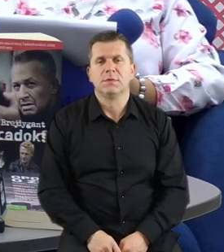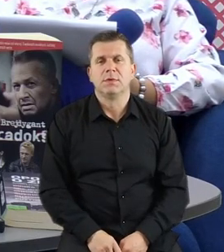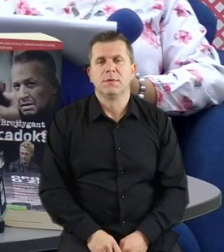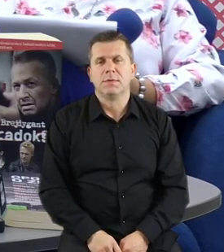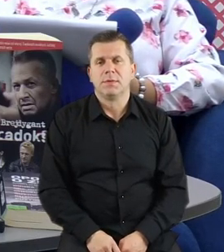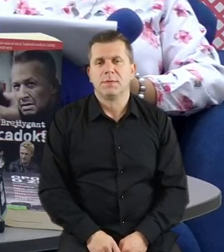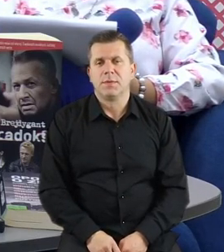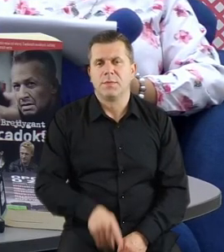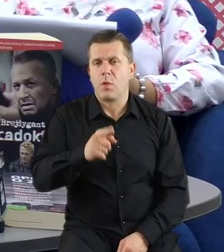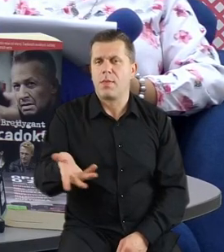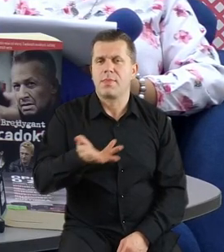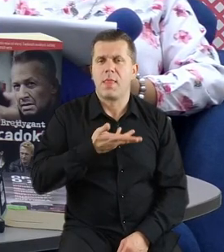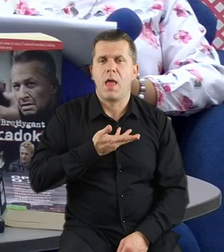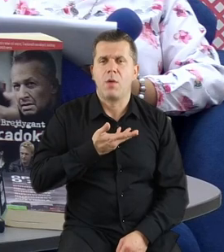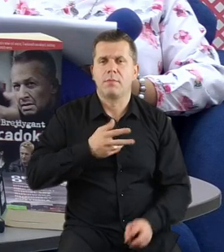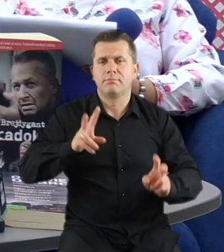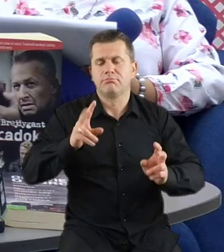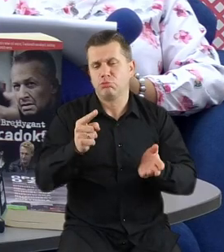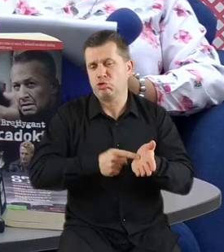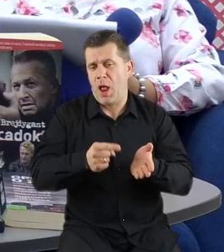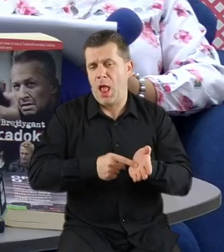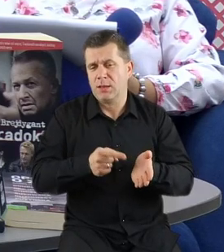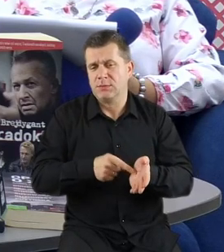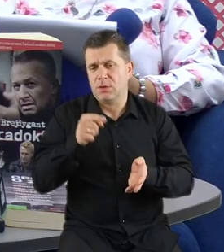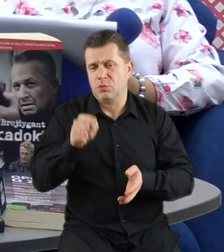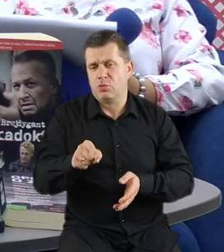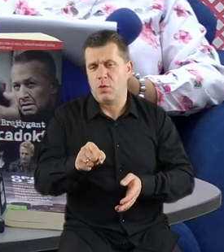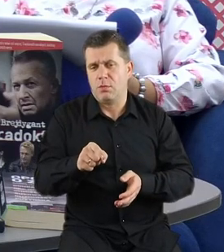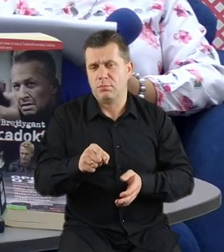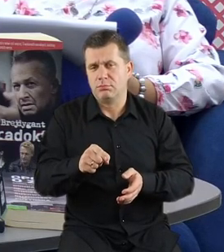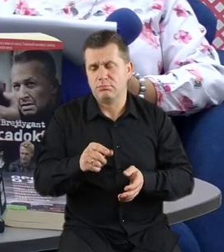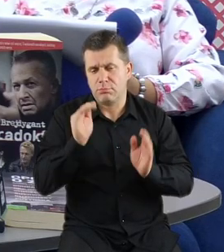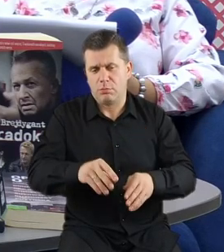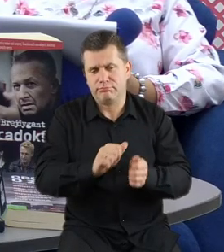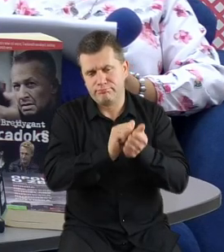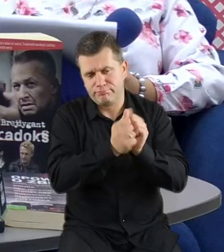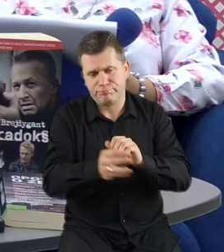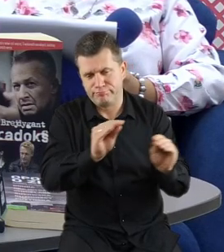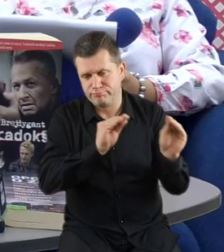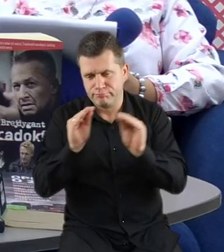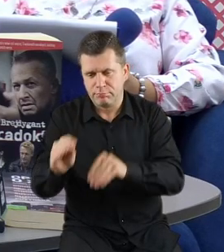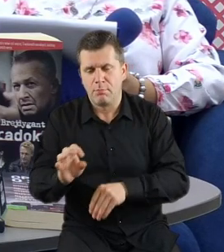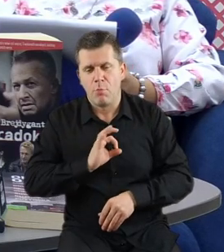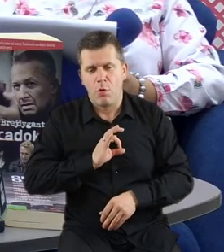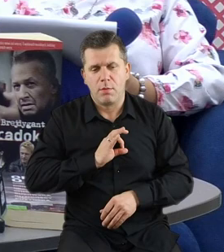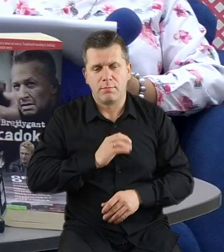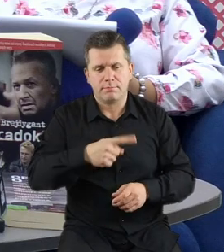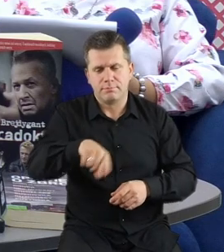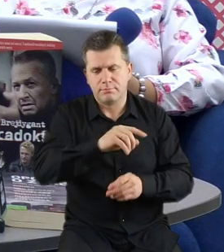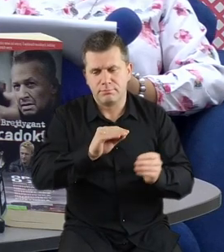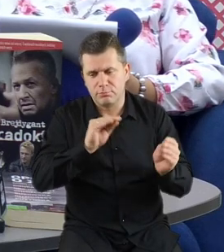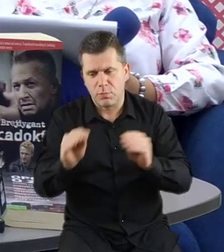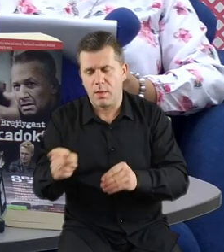to jakby mi dało taką szansę, żeby to przelać, te swoje złogi